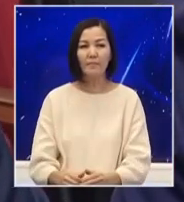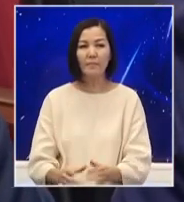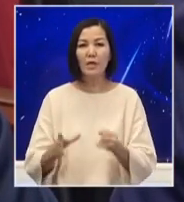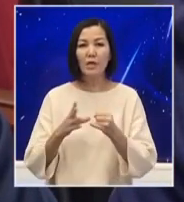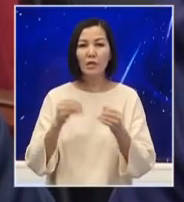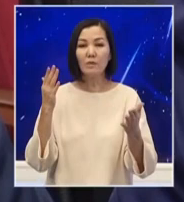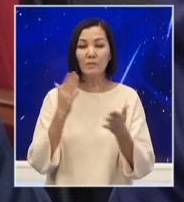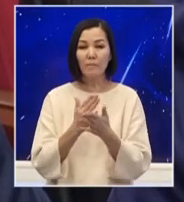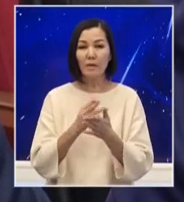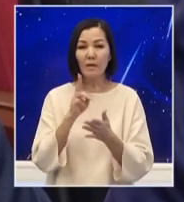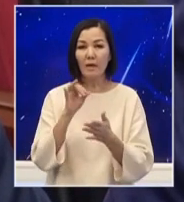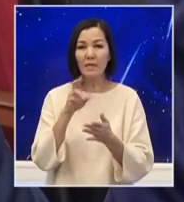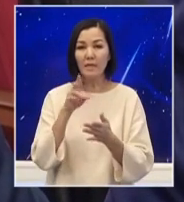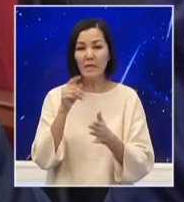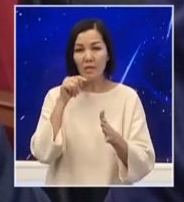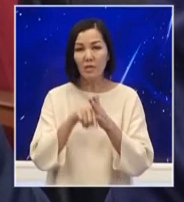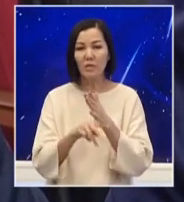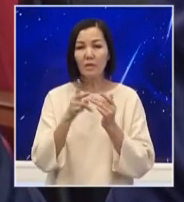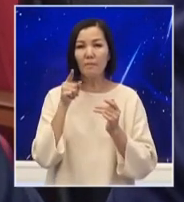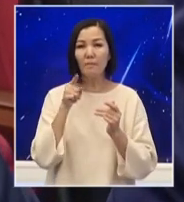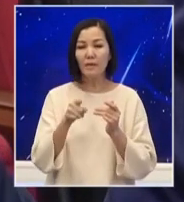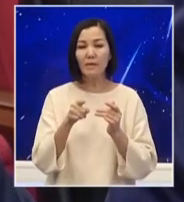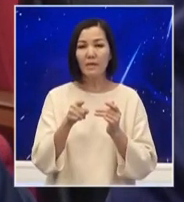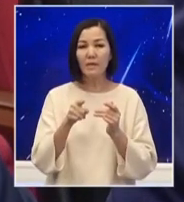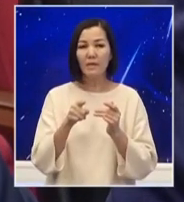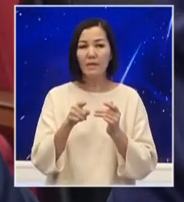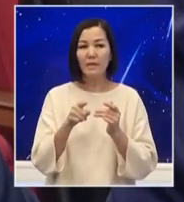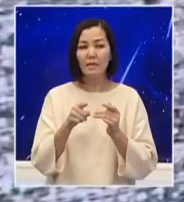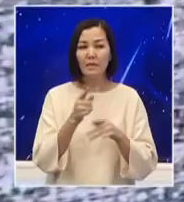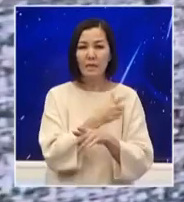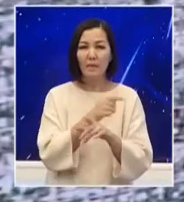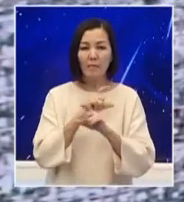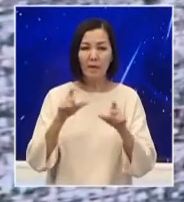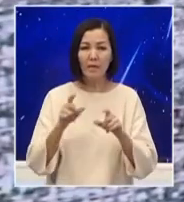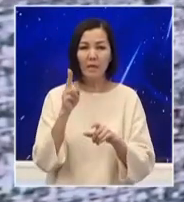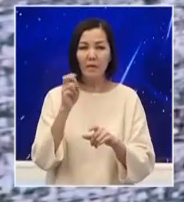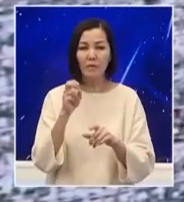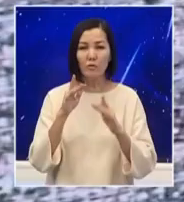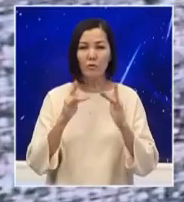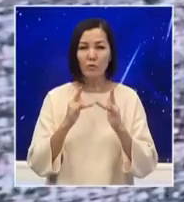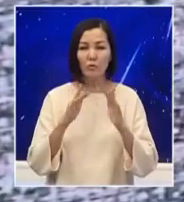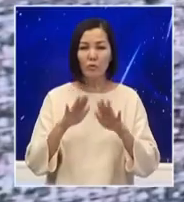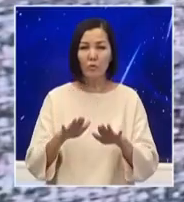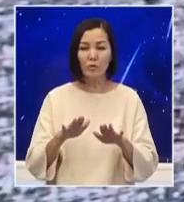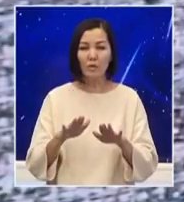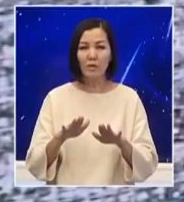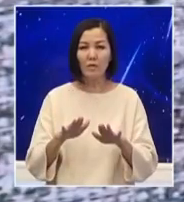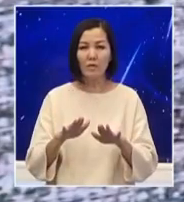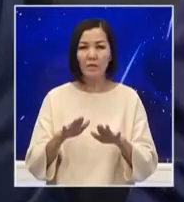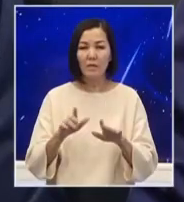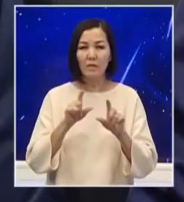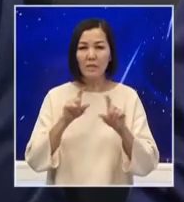Ғаббасұлы, Қаскелеңнің ішінде. Осыған 1000 келушіге арналған жаңағы емхана мен 200 төсектік орынға